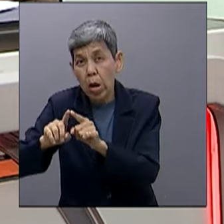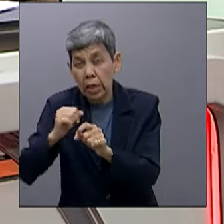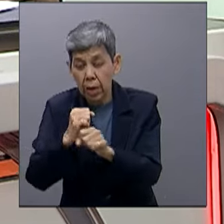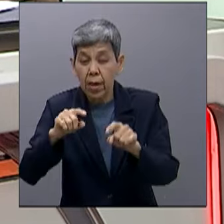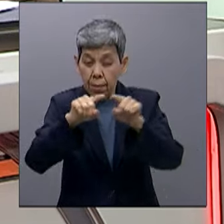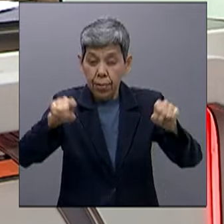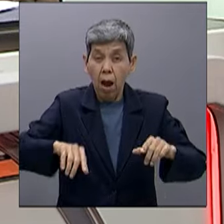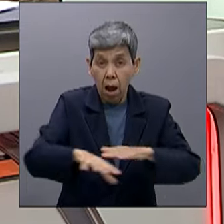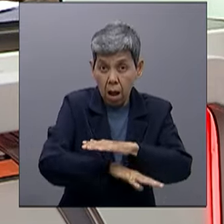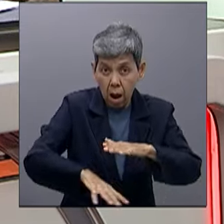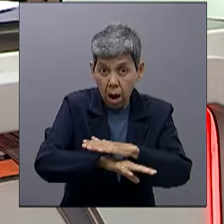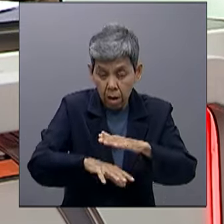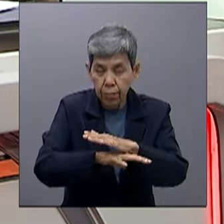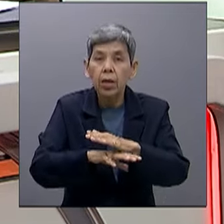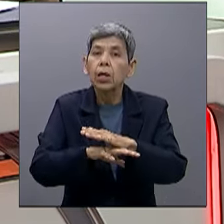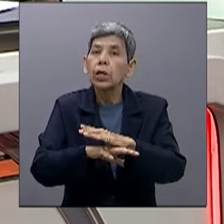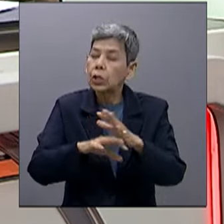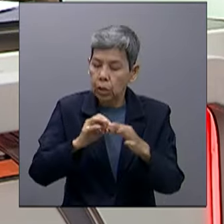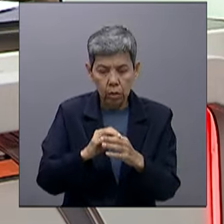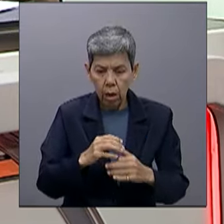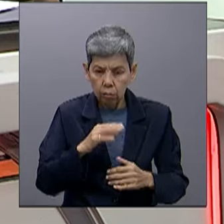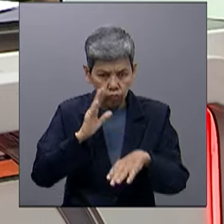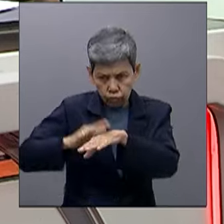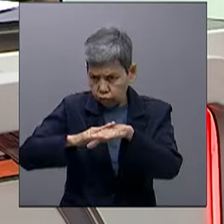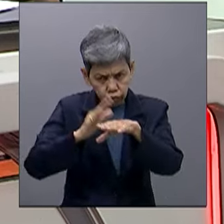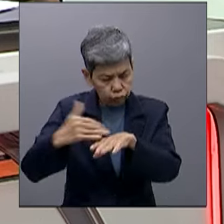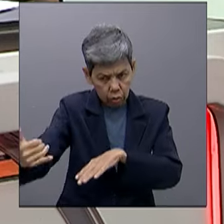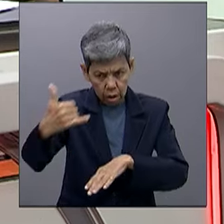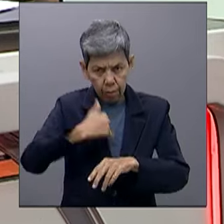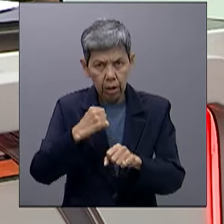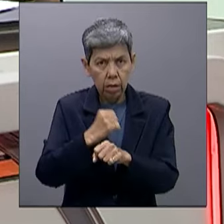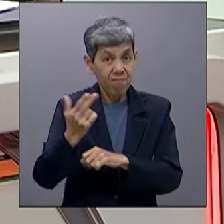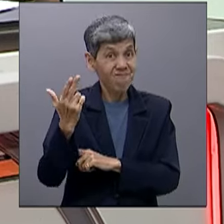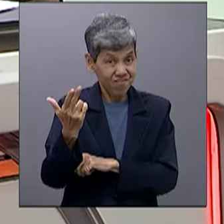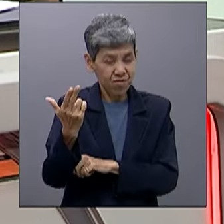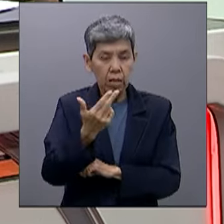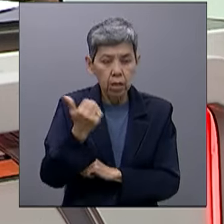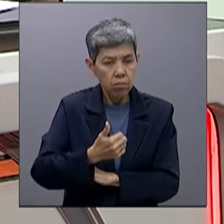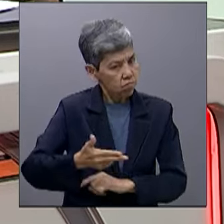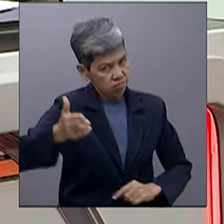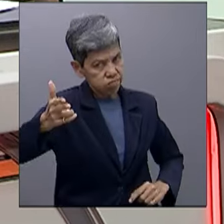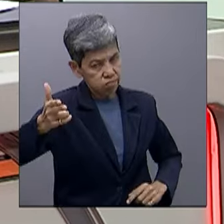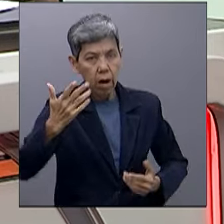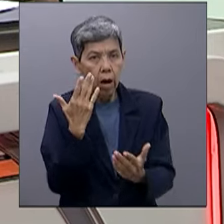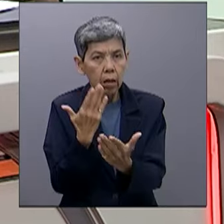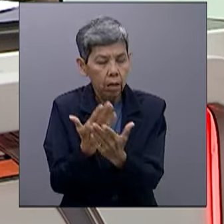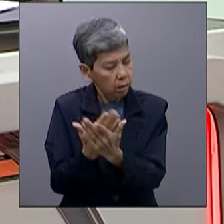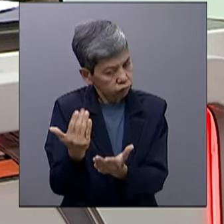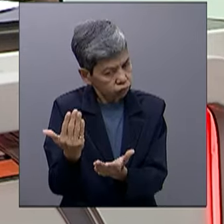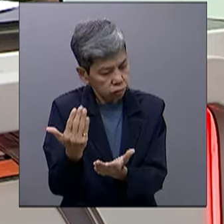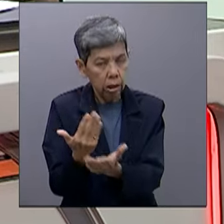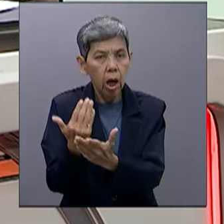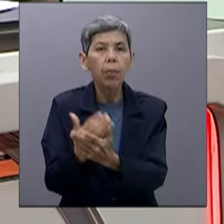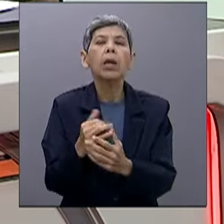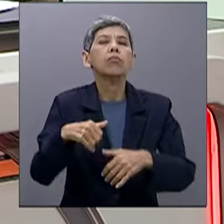การออกหมายเรียกยืนยันตัวตนผู้ที่ก่อเหตุใช้อาวุธปืนไปข่มขู่เรียกค่าคุ้มครอง